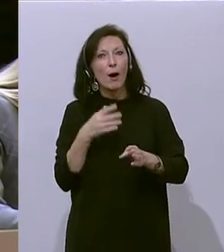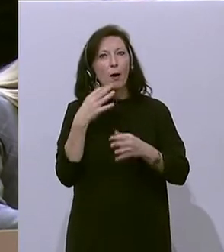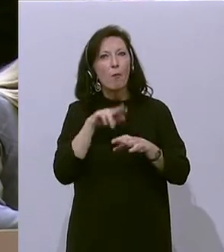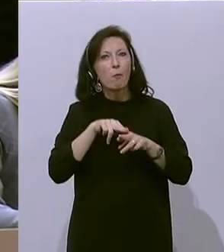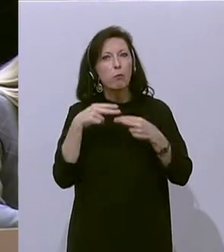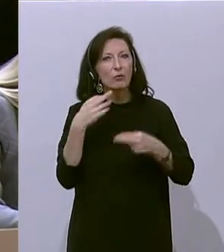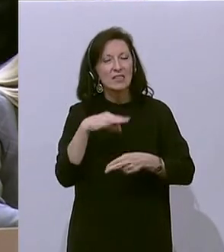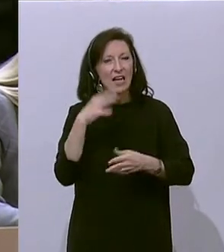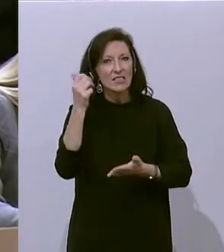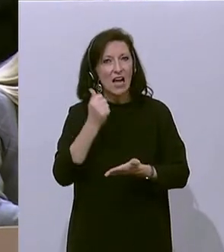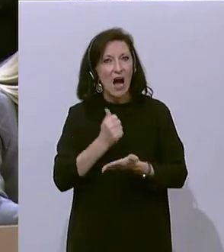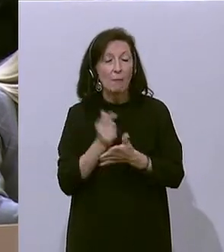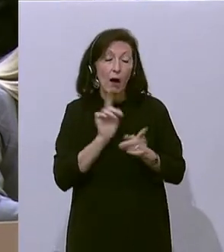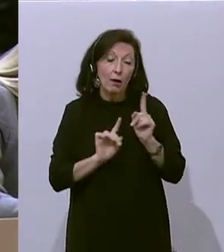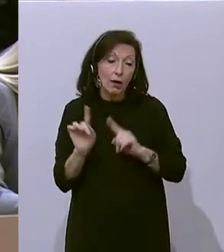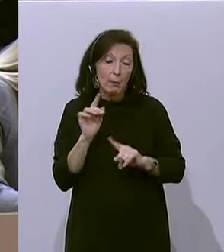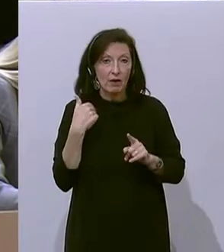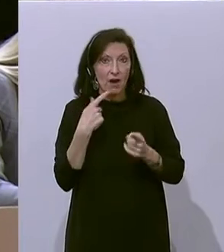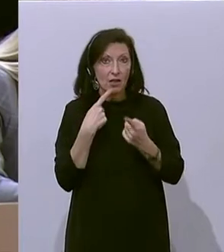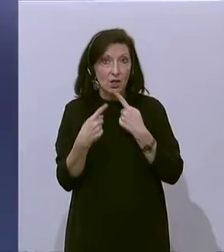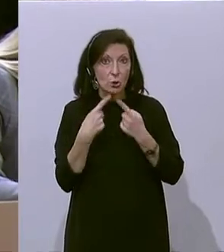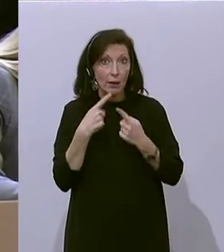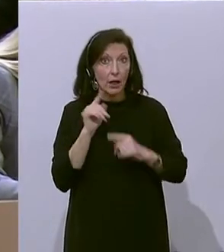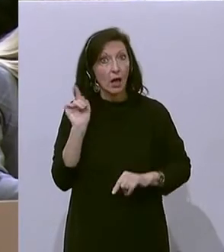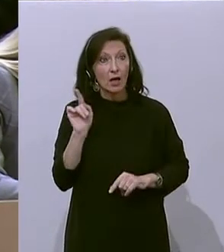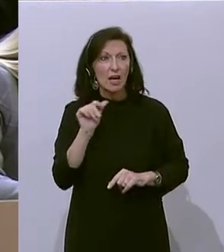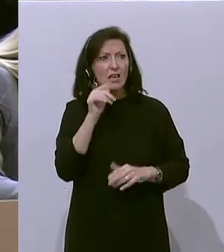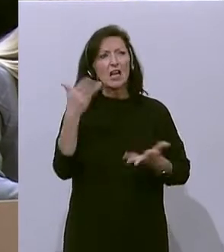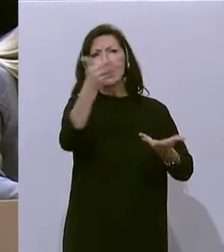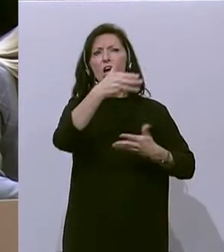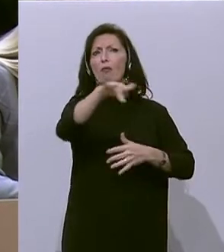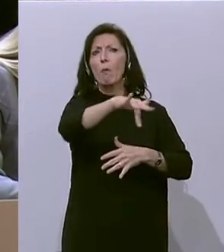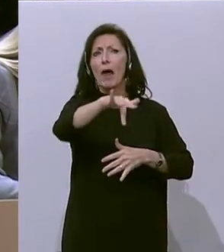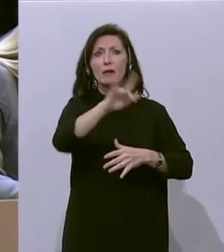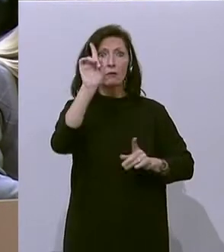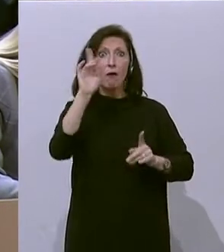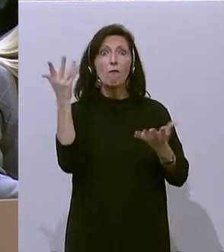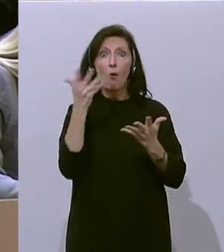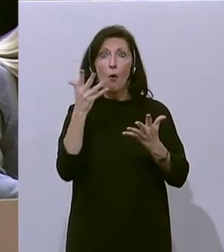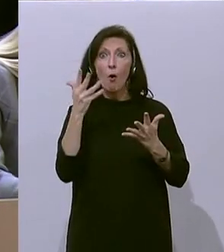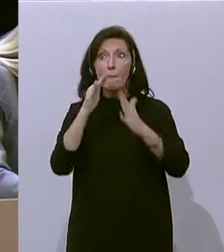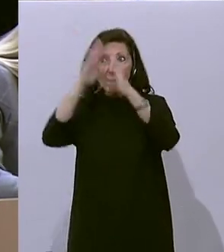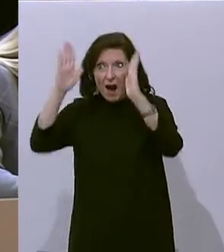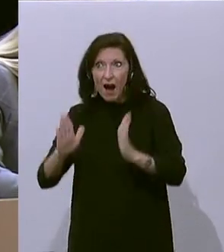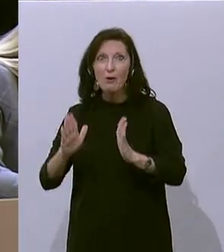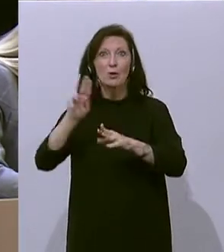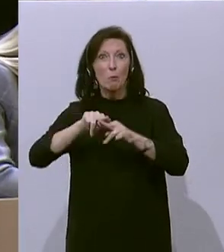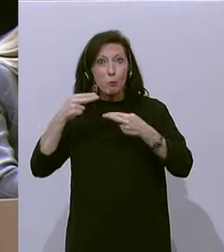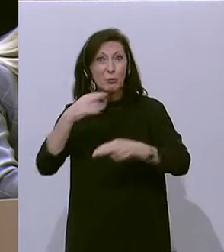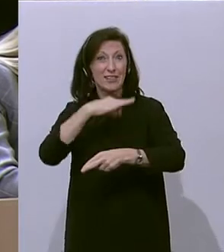mit Novomatic stattgefunden haben. Nicht irgendwo, sehr geehrte Damen und Herren, im Bundeskanzleramt.